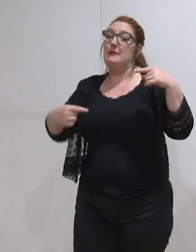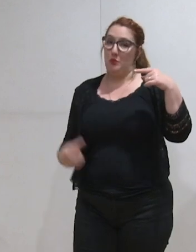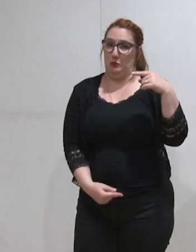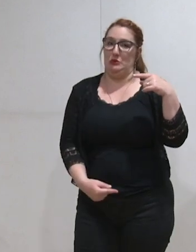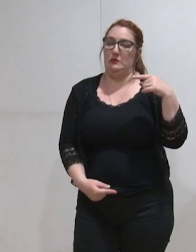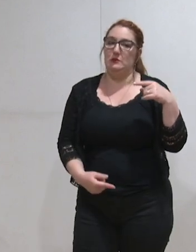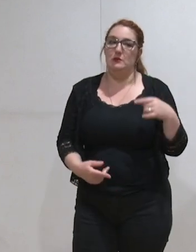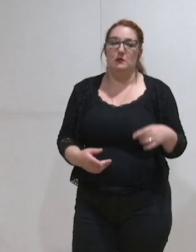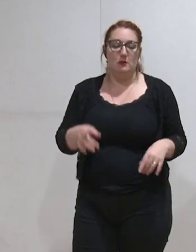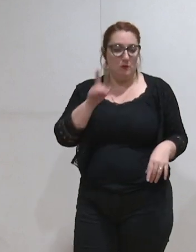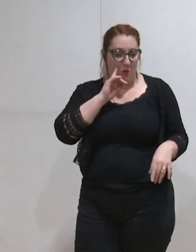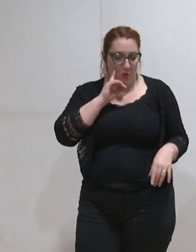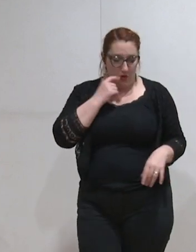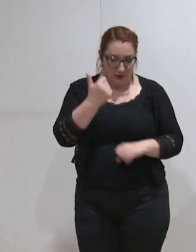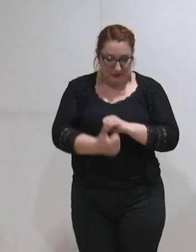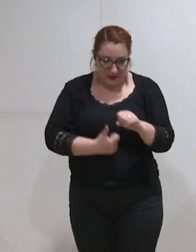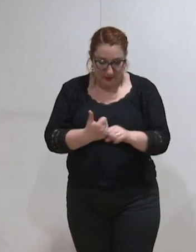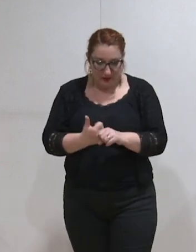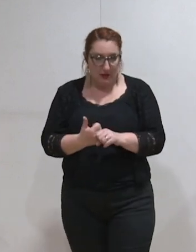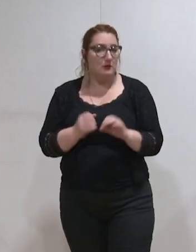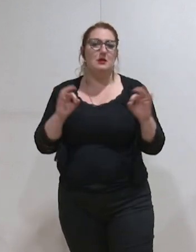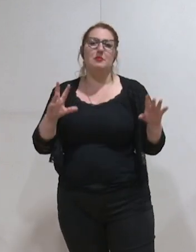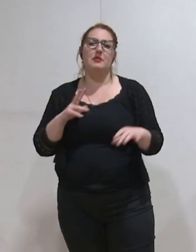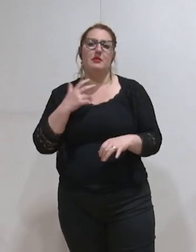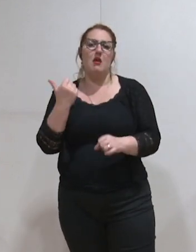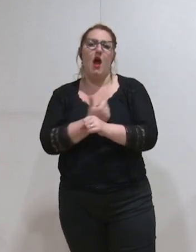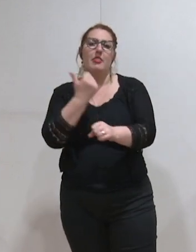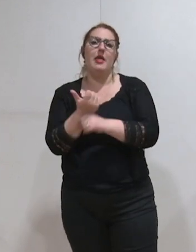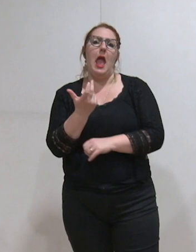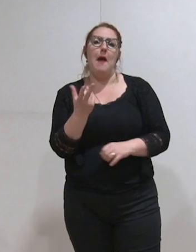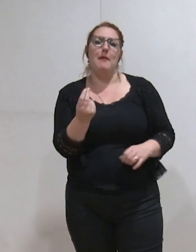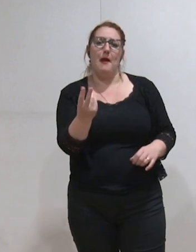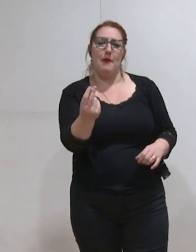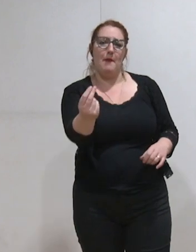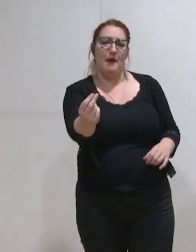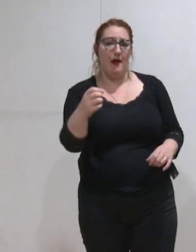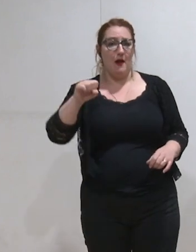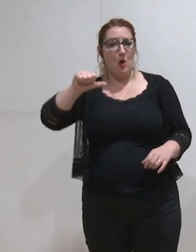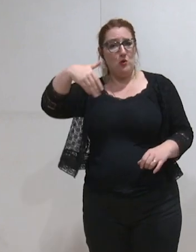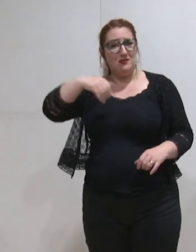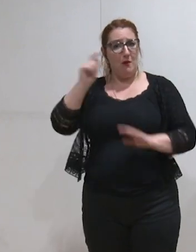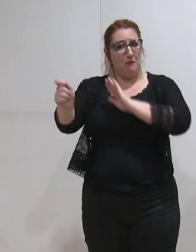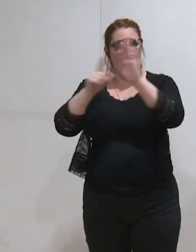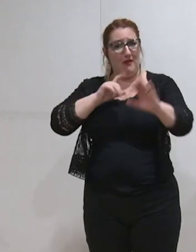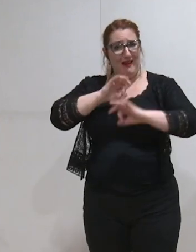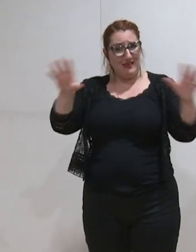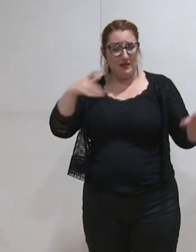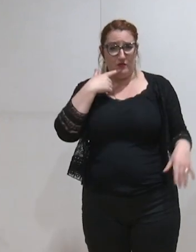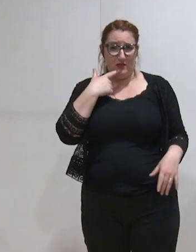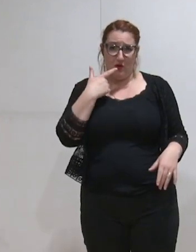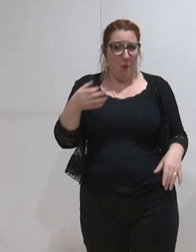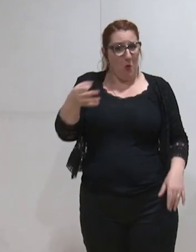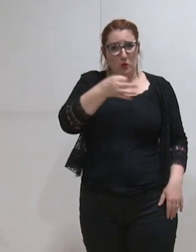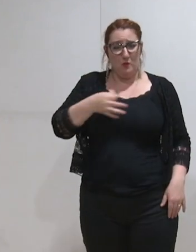Impire nous n'avons pas le SAM donc nous perdons mécaniquement au 2